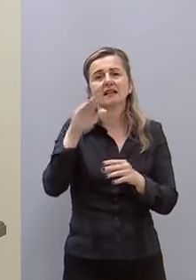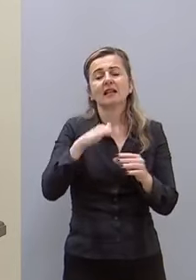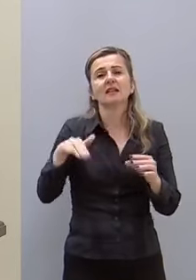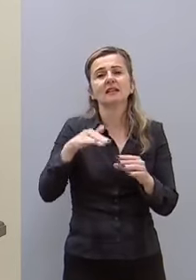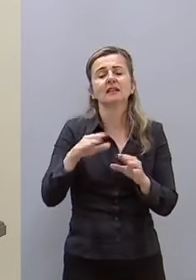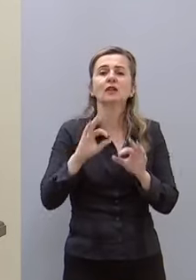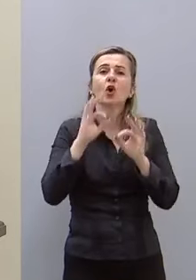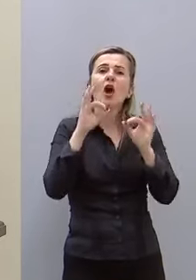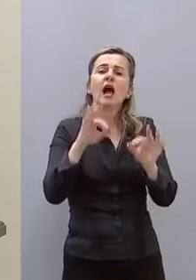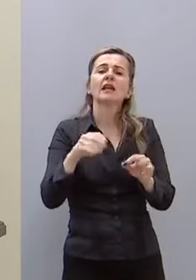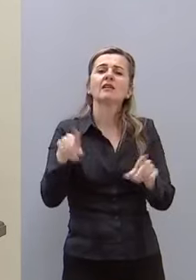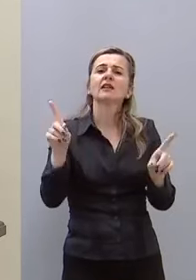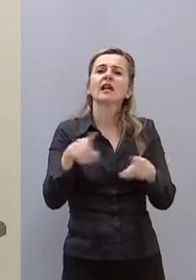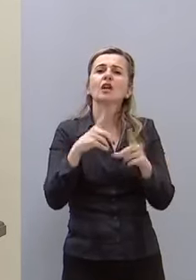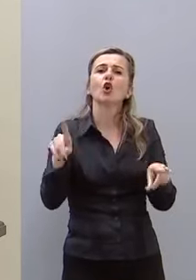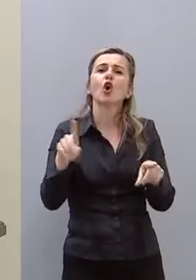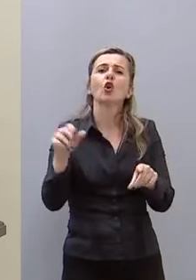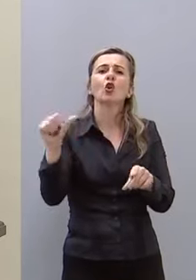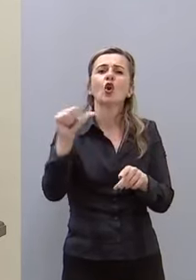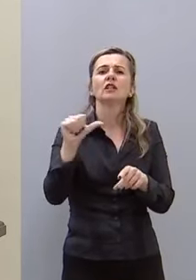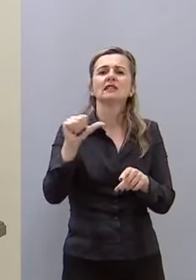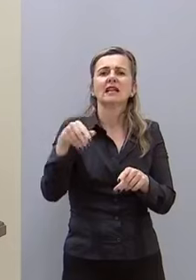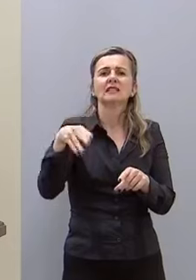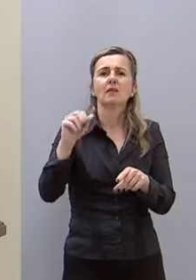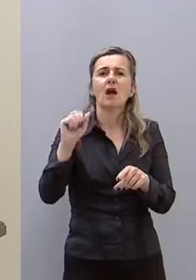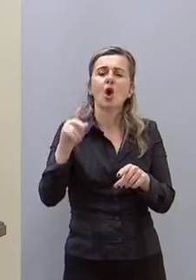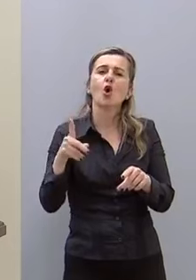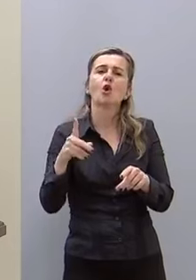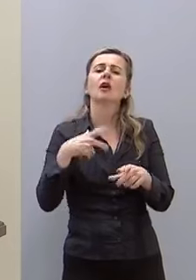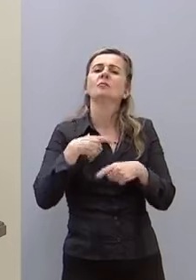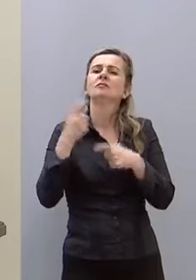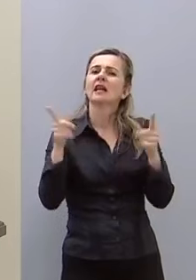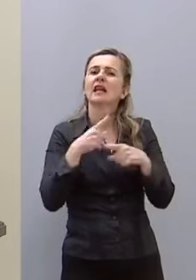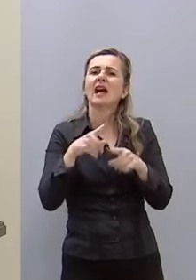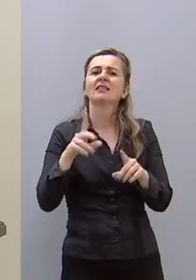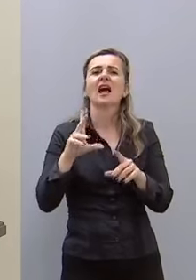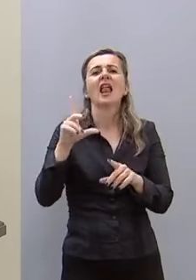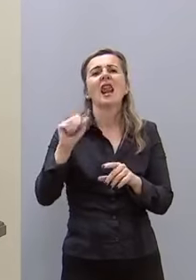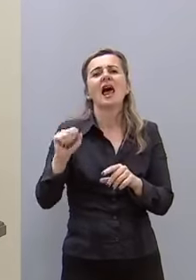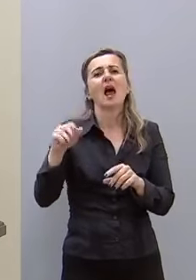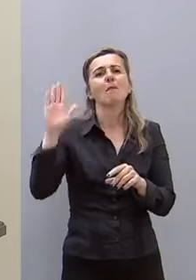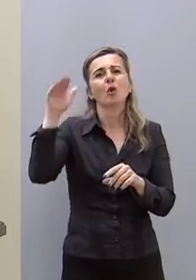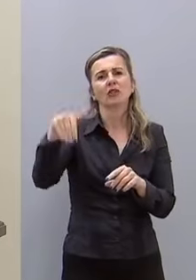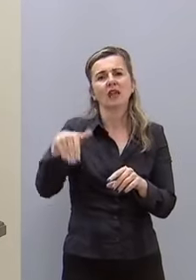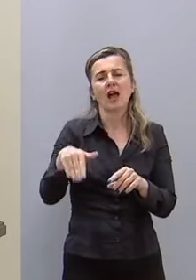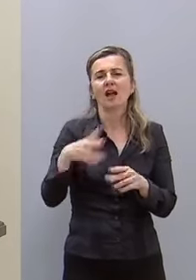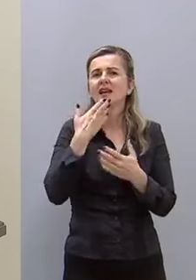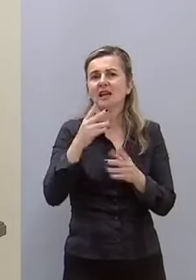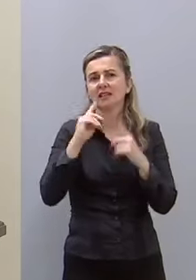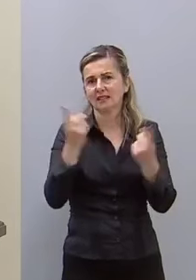coro sass maor che ha interpretato per noi la montagna grazie buona serata a tutti